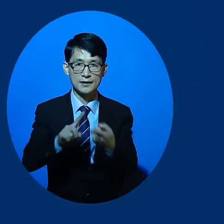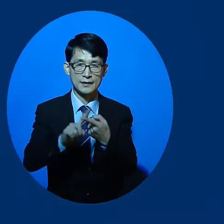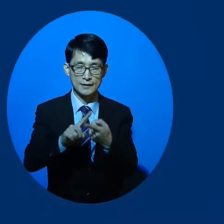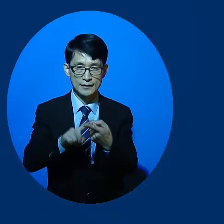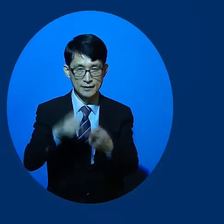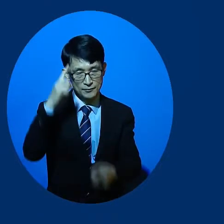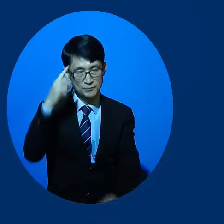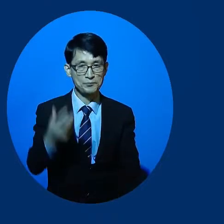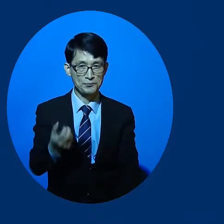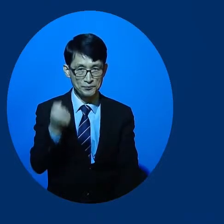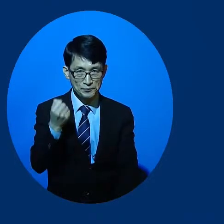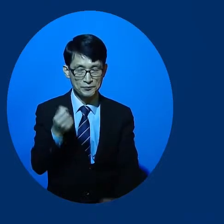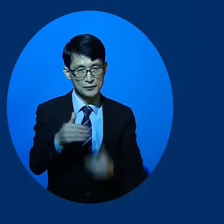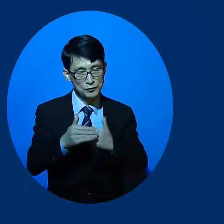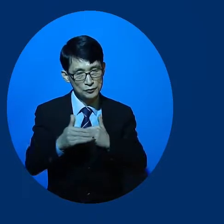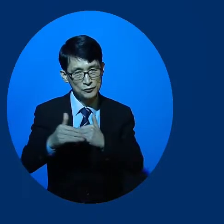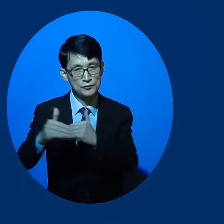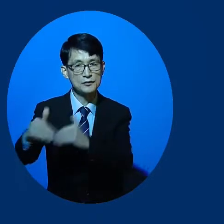생각됩니다.